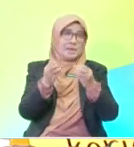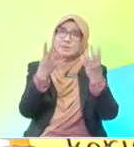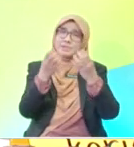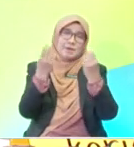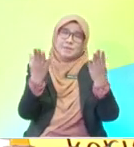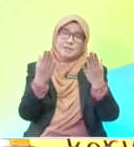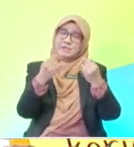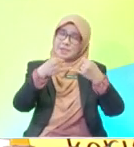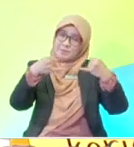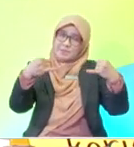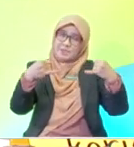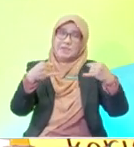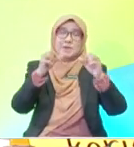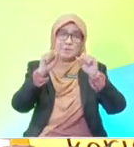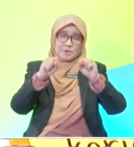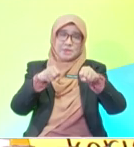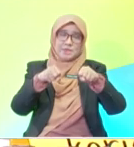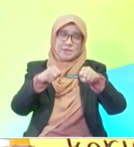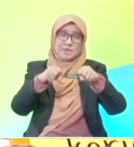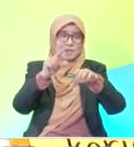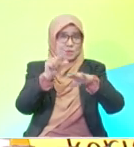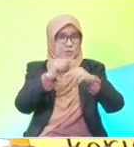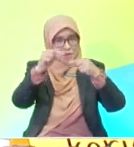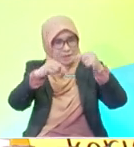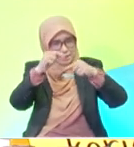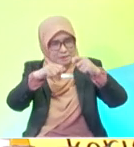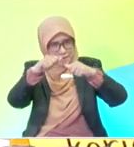cungkil kreativiti murid-murid, jadi kita dapat bagi